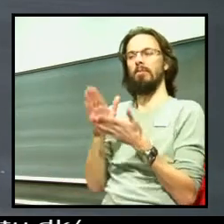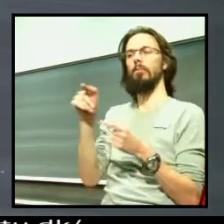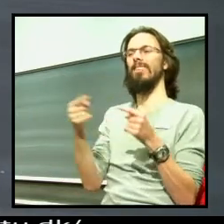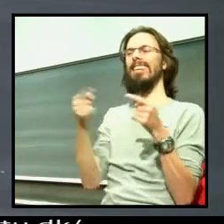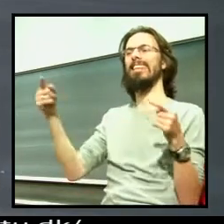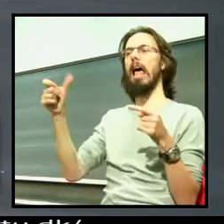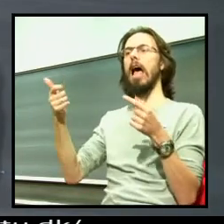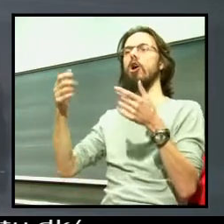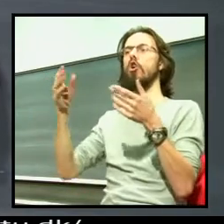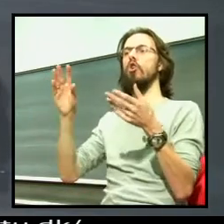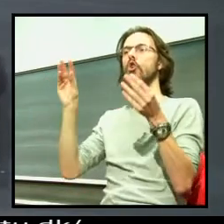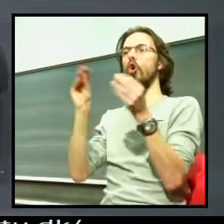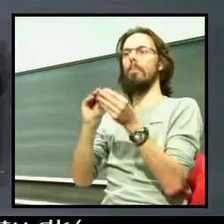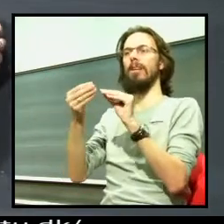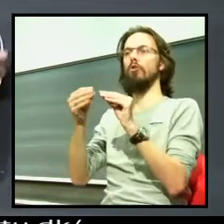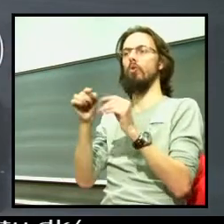billederne.